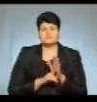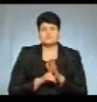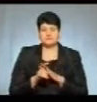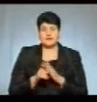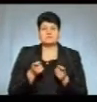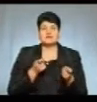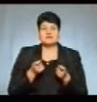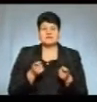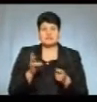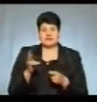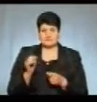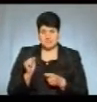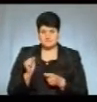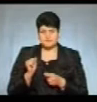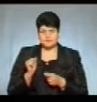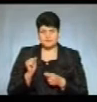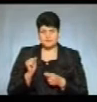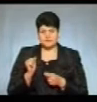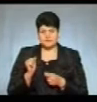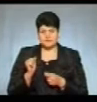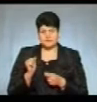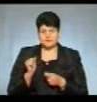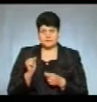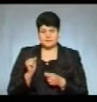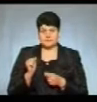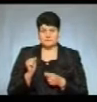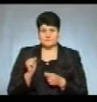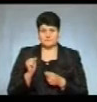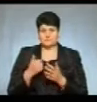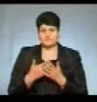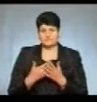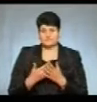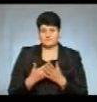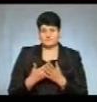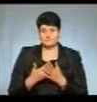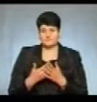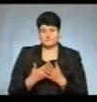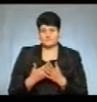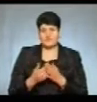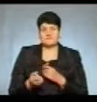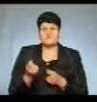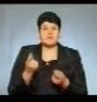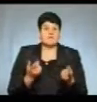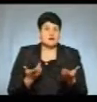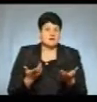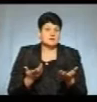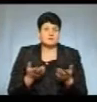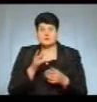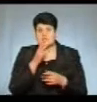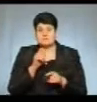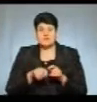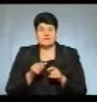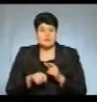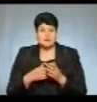адміністративна і, скажімо, виявляється вона або під час перевірки, або якщо